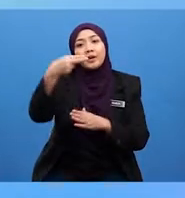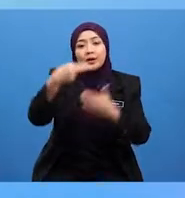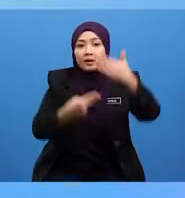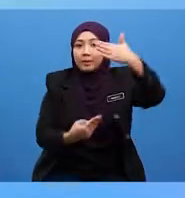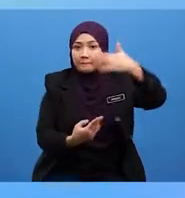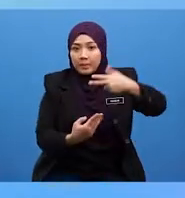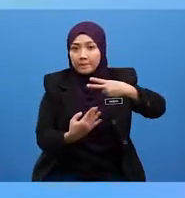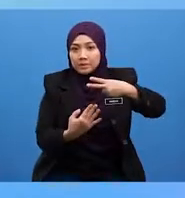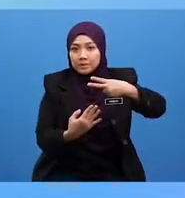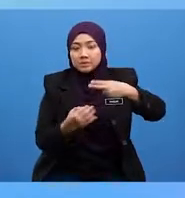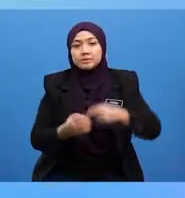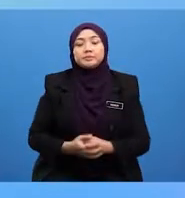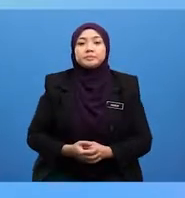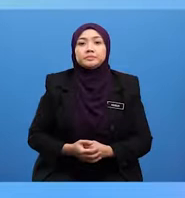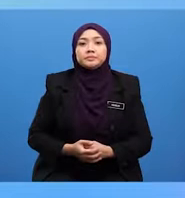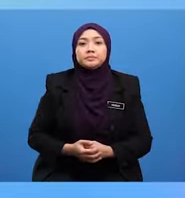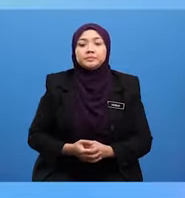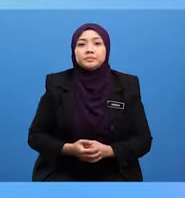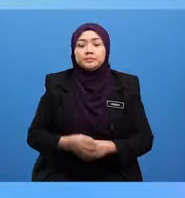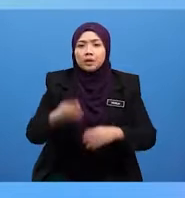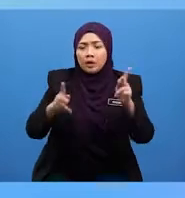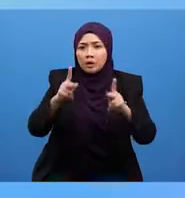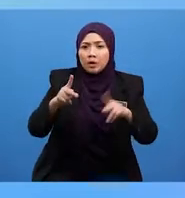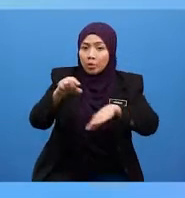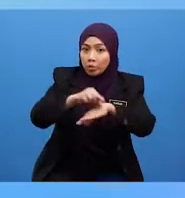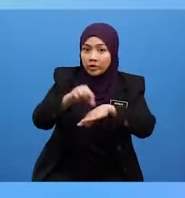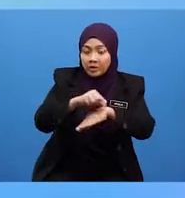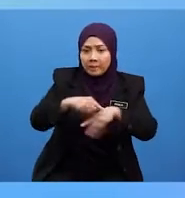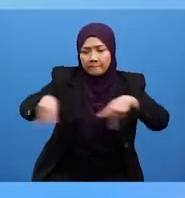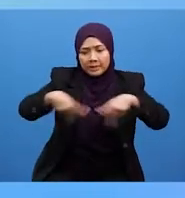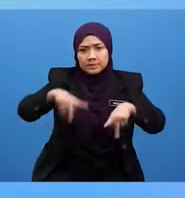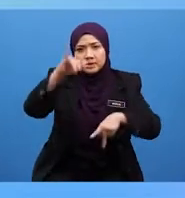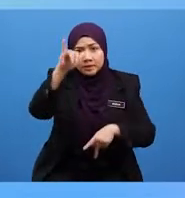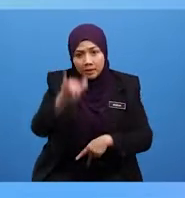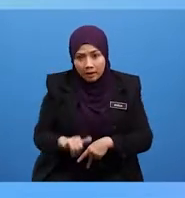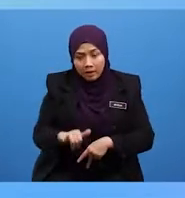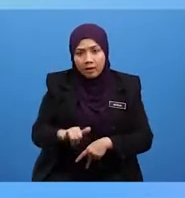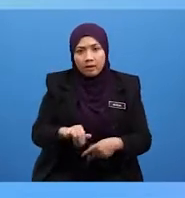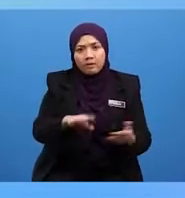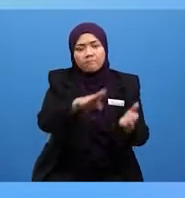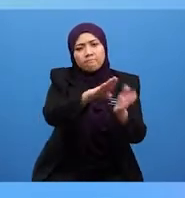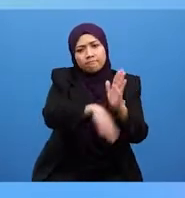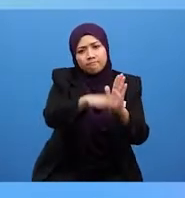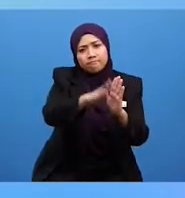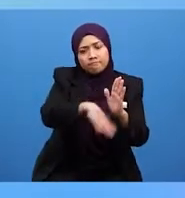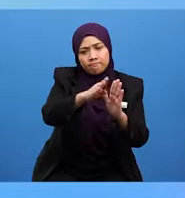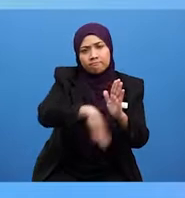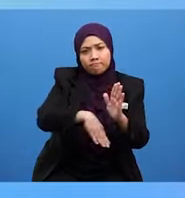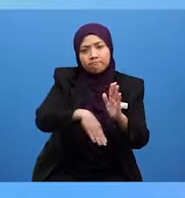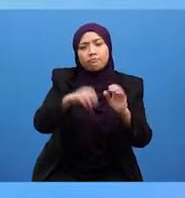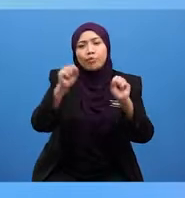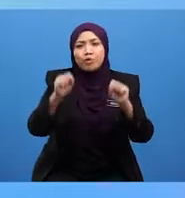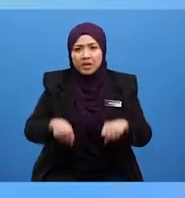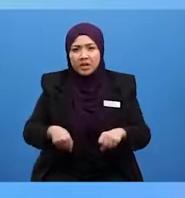dengan menggunakan plastik yang lebih murah dapat menurunkan